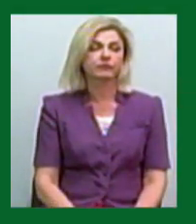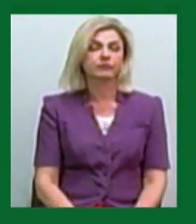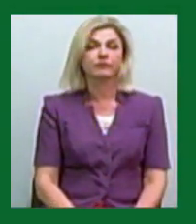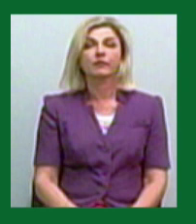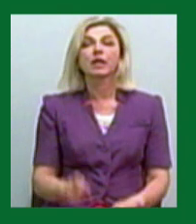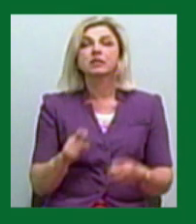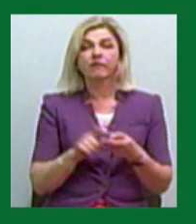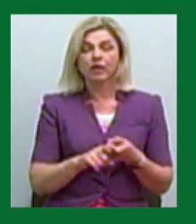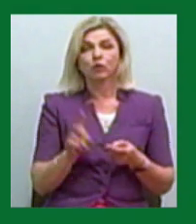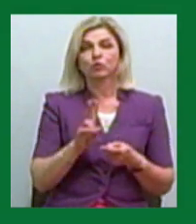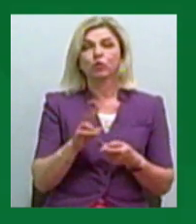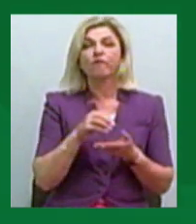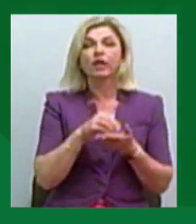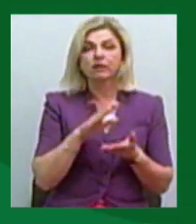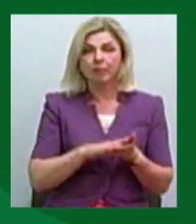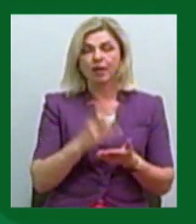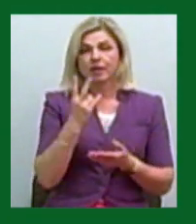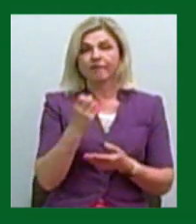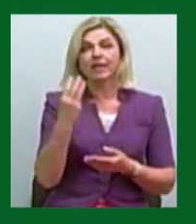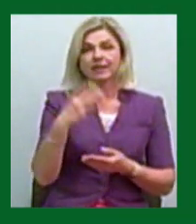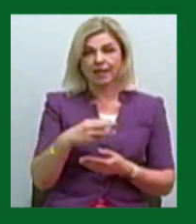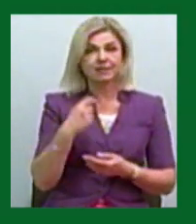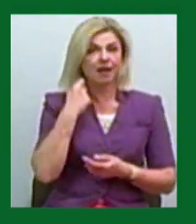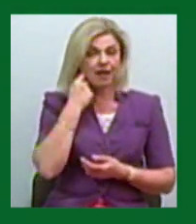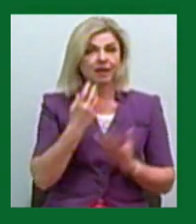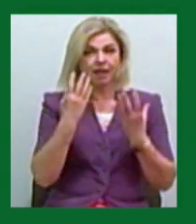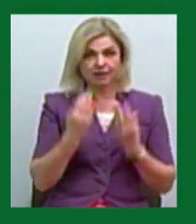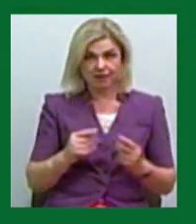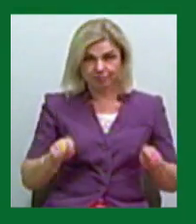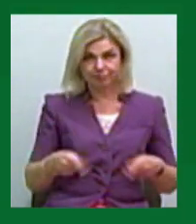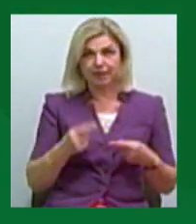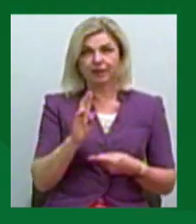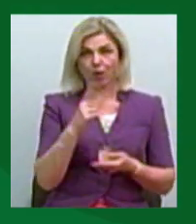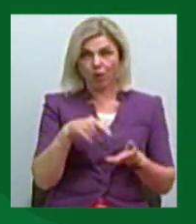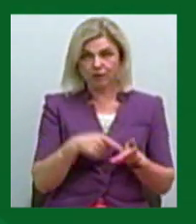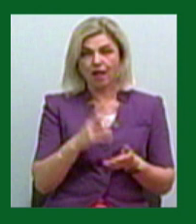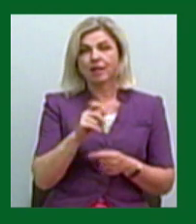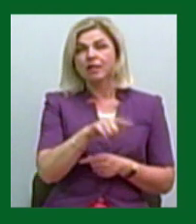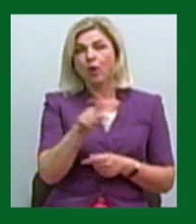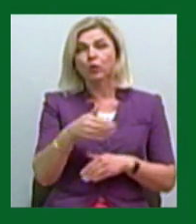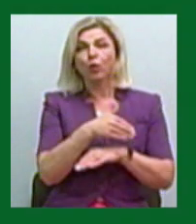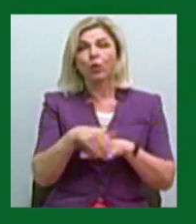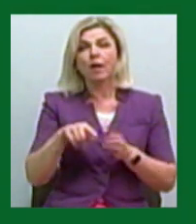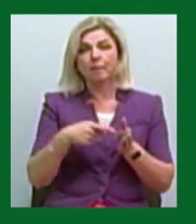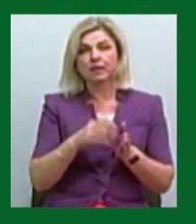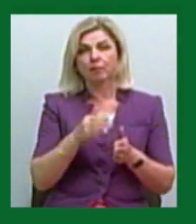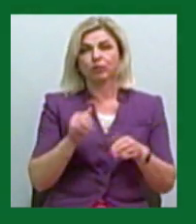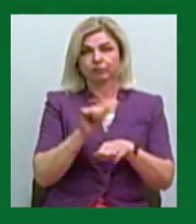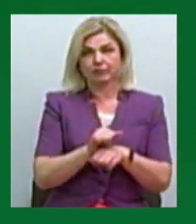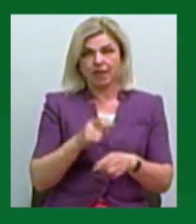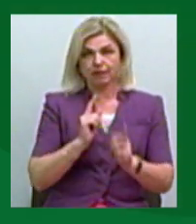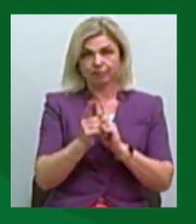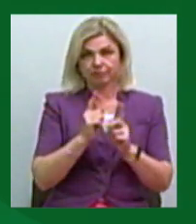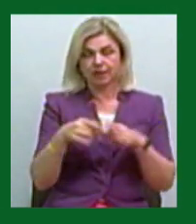У зв'язку з відзначенням 230-ї річниці дня народження Миколаєва на деяких вулицях міста буде обмежений рух